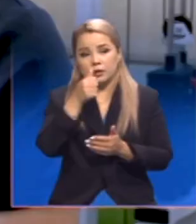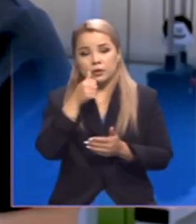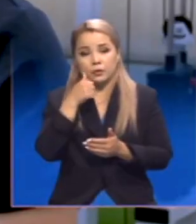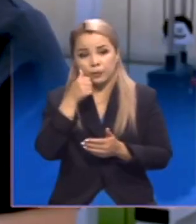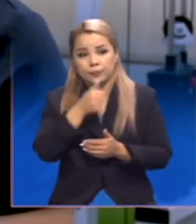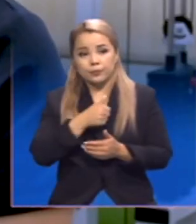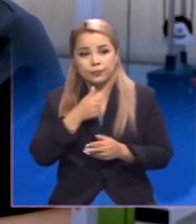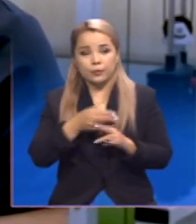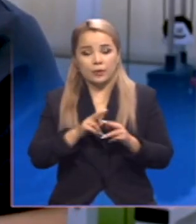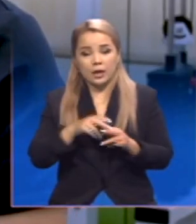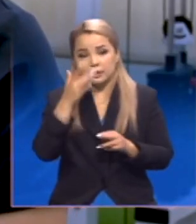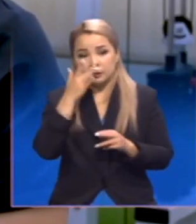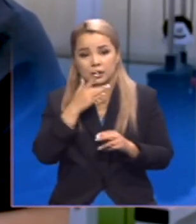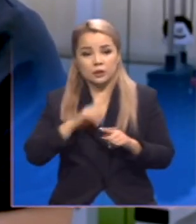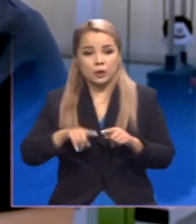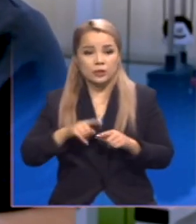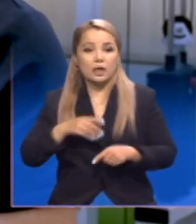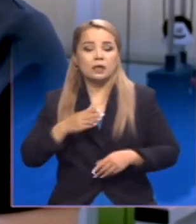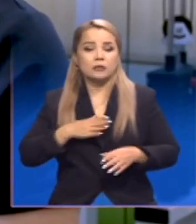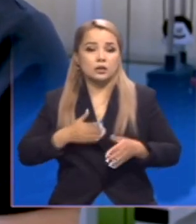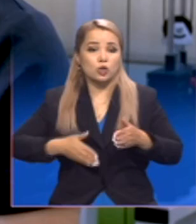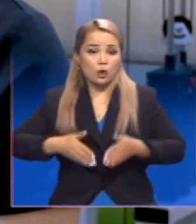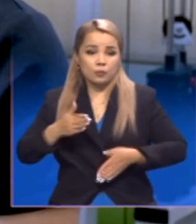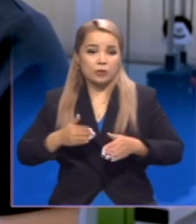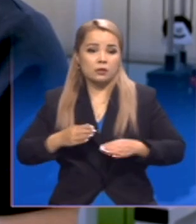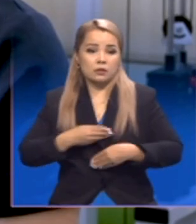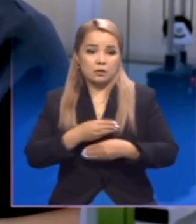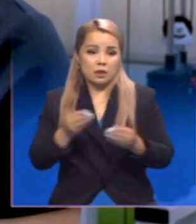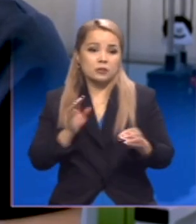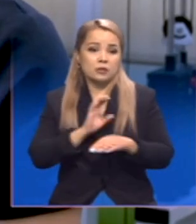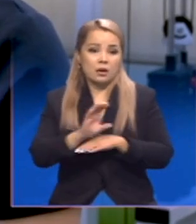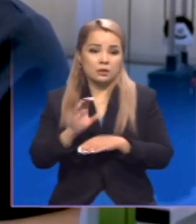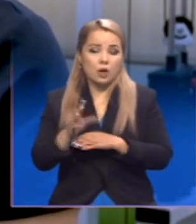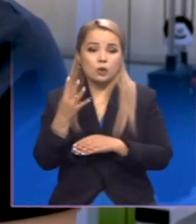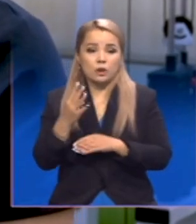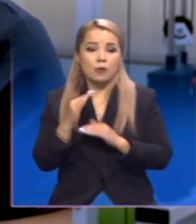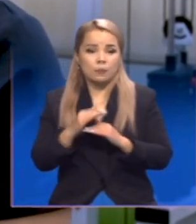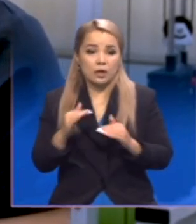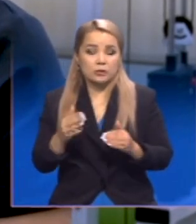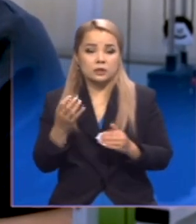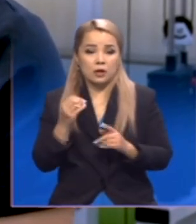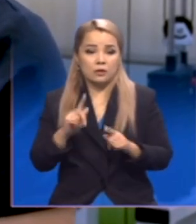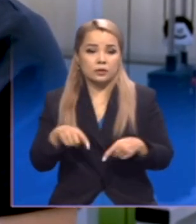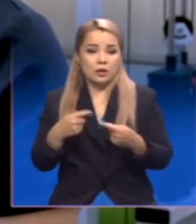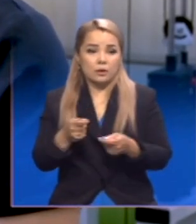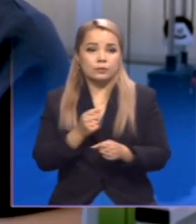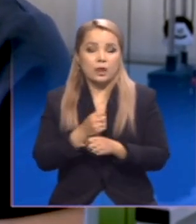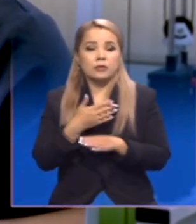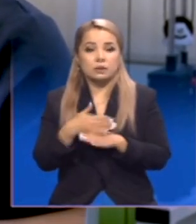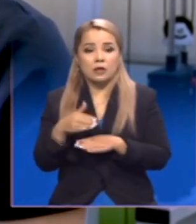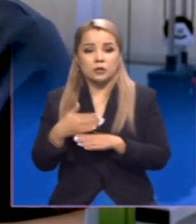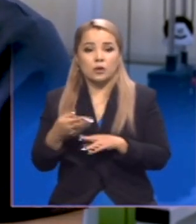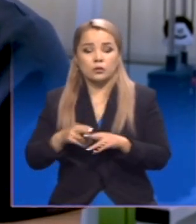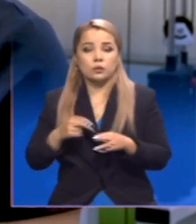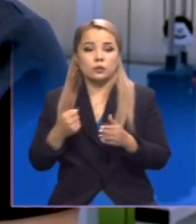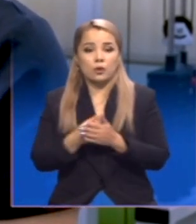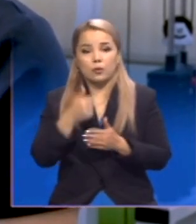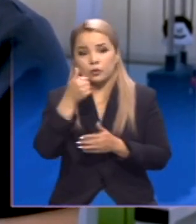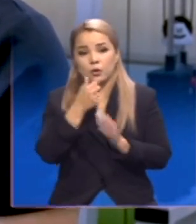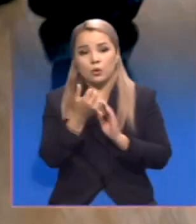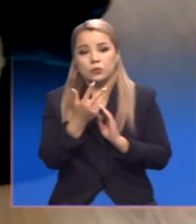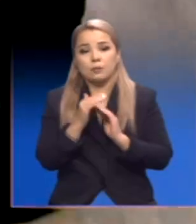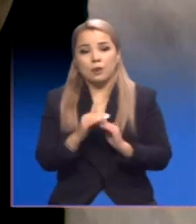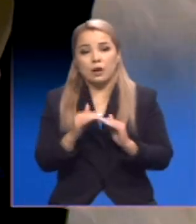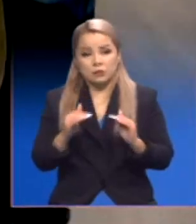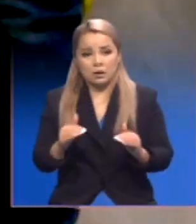бітіруіміз керек біз сол экзоскелеттерді. Сосын келесі 4 балаларды аламыз. Солай осы жылдың соңына бітіреміз 13